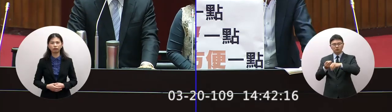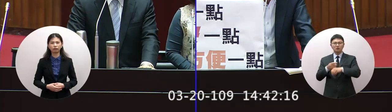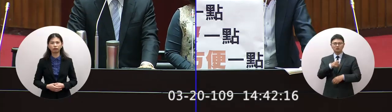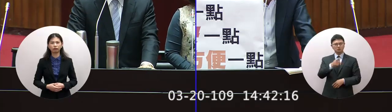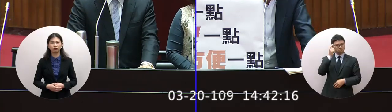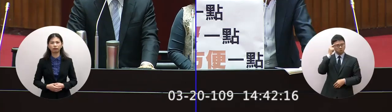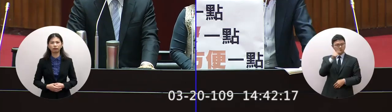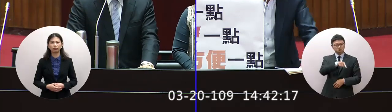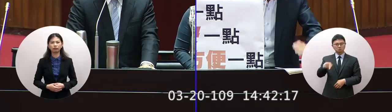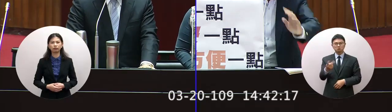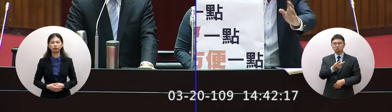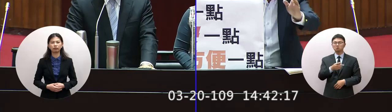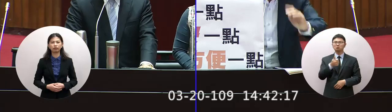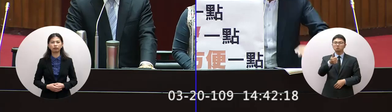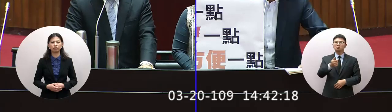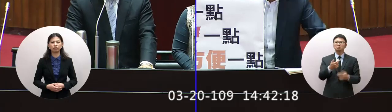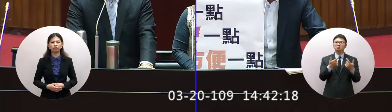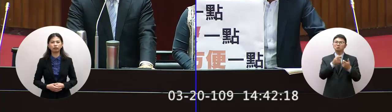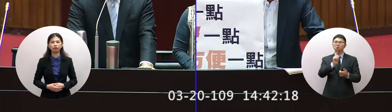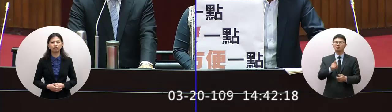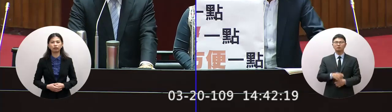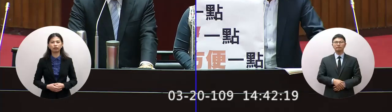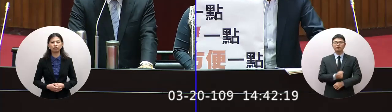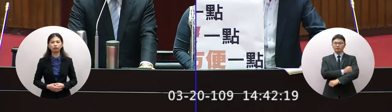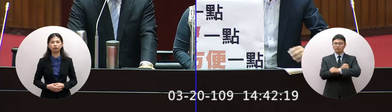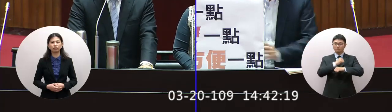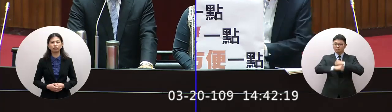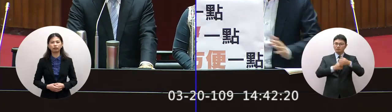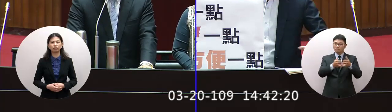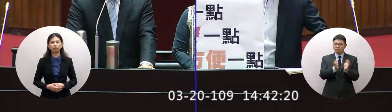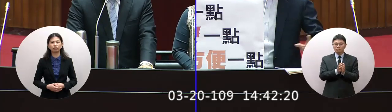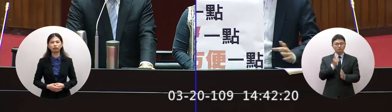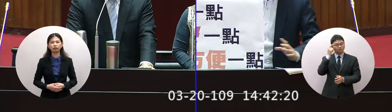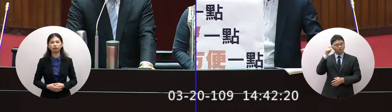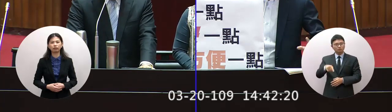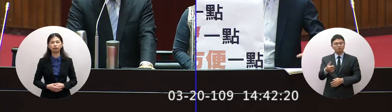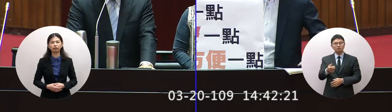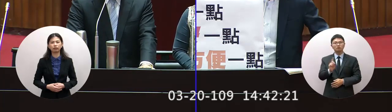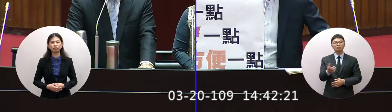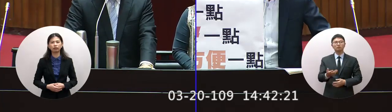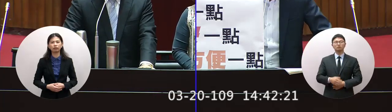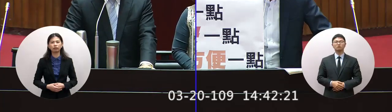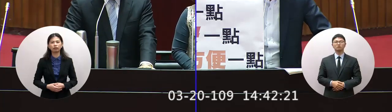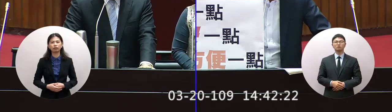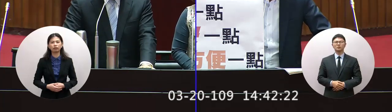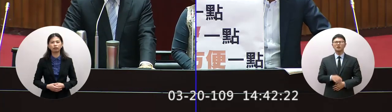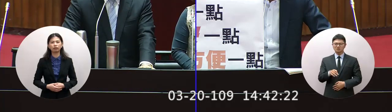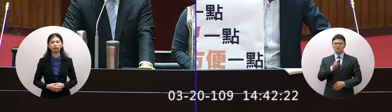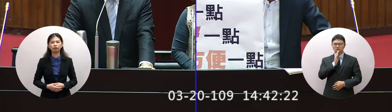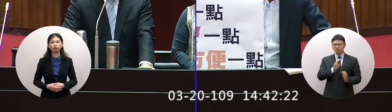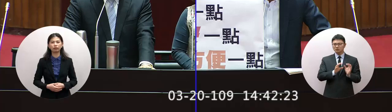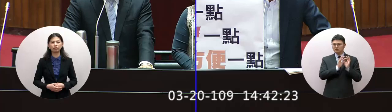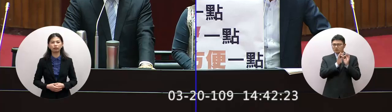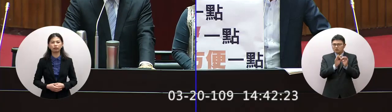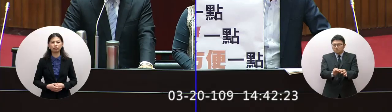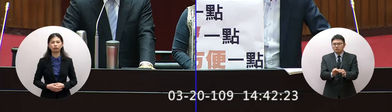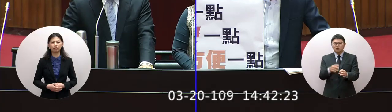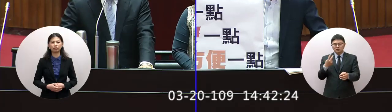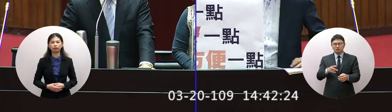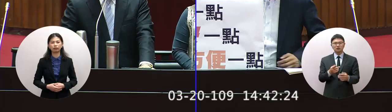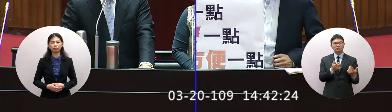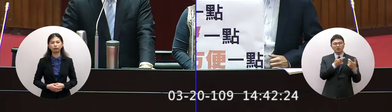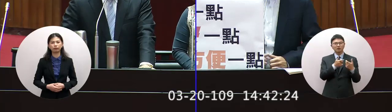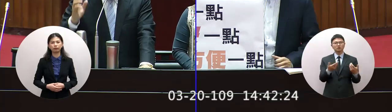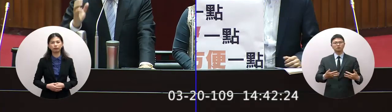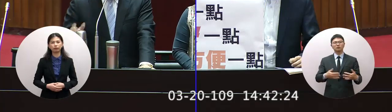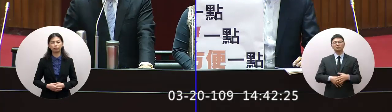比较支持哪一种方案呢？或者以劳动部的角度来看的话，因为这个也是常态性的一个要继续被支持下去的一件事情嘛， 是